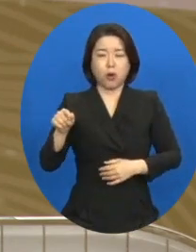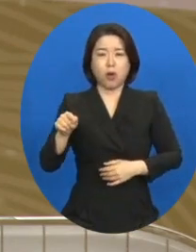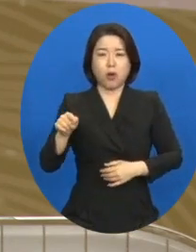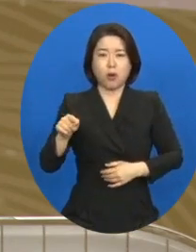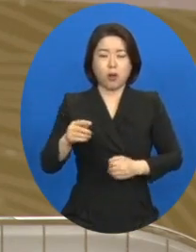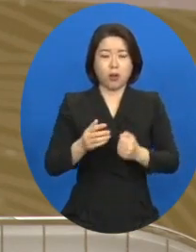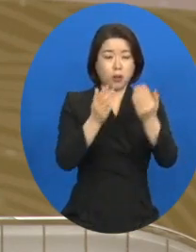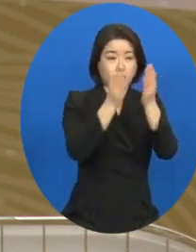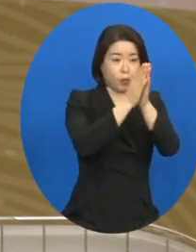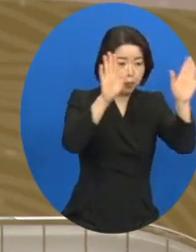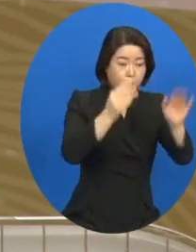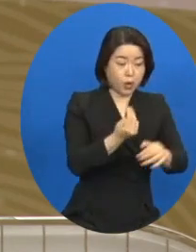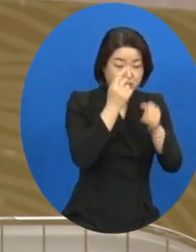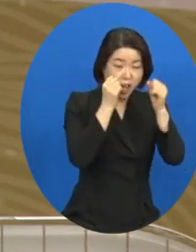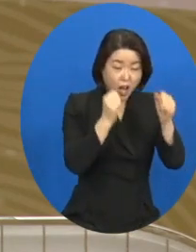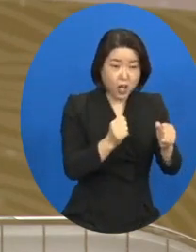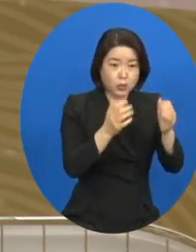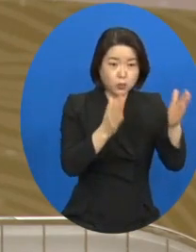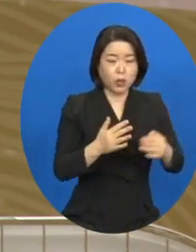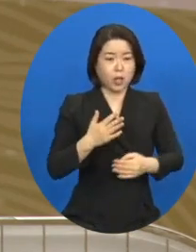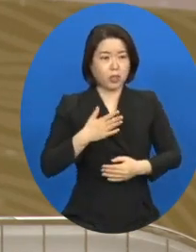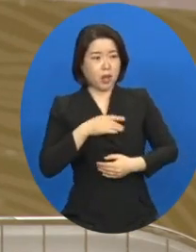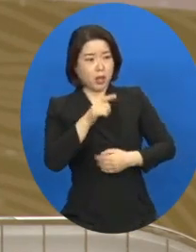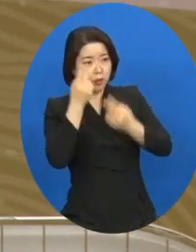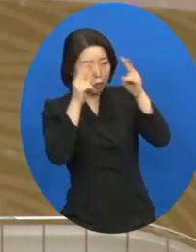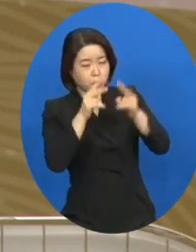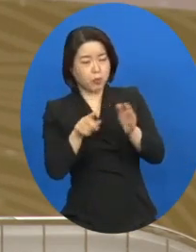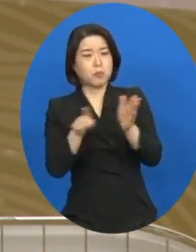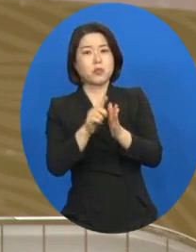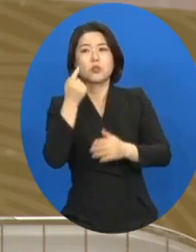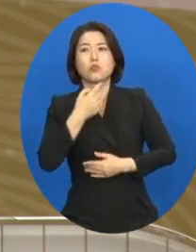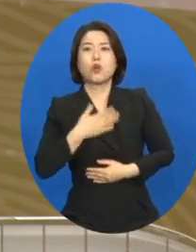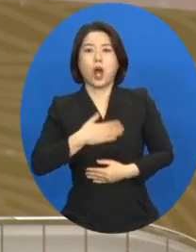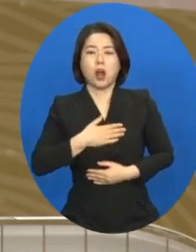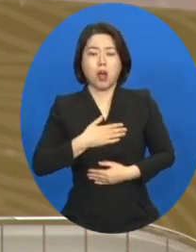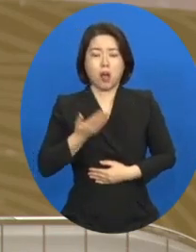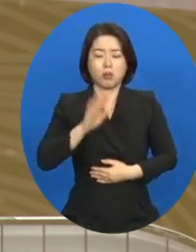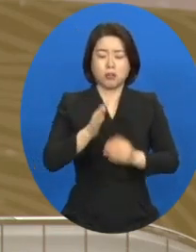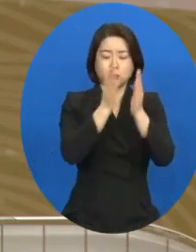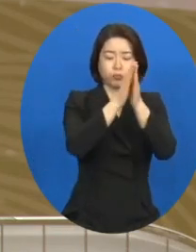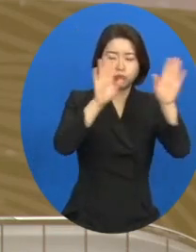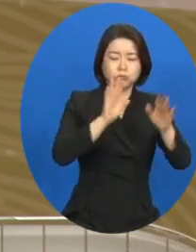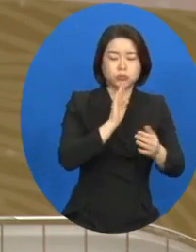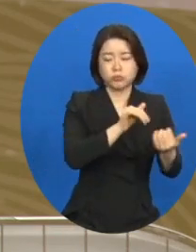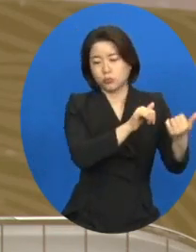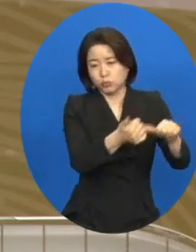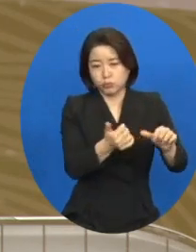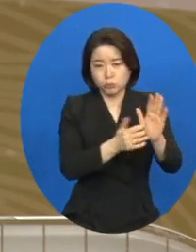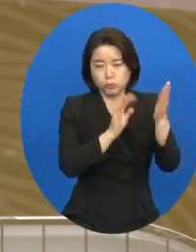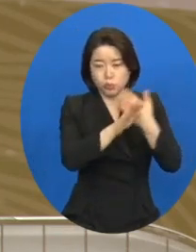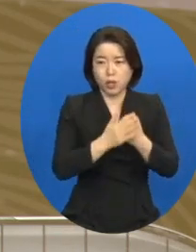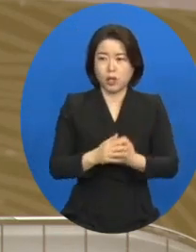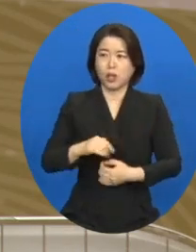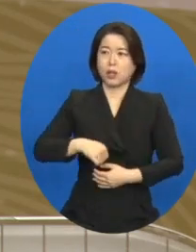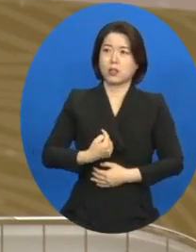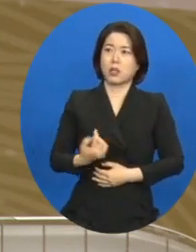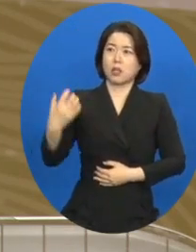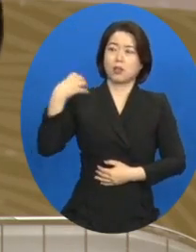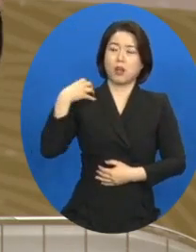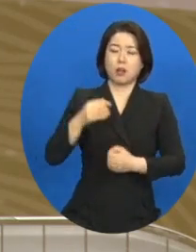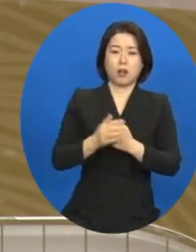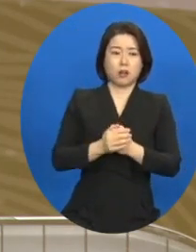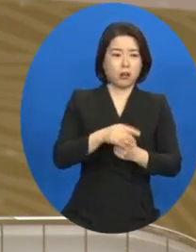아, 모세가 살아있을 동안에는 자기도 믿는 줄 알았어요. 모세가 죽고 나니까 자기는 이스라엘 백성